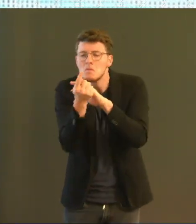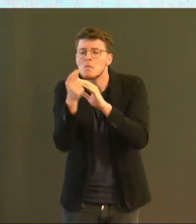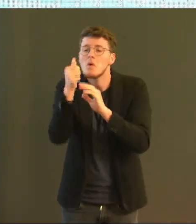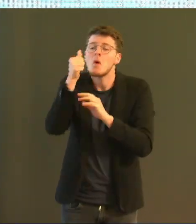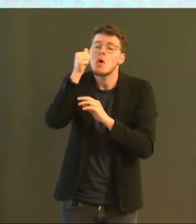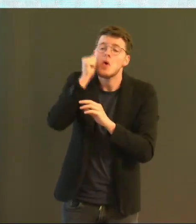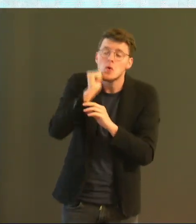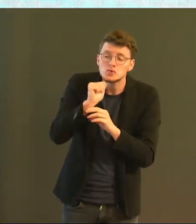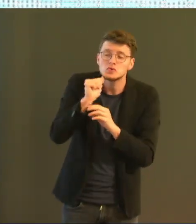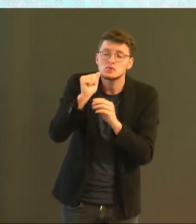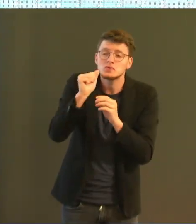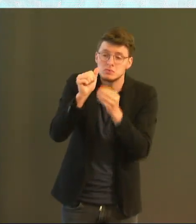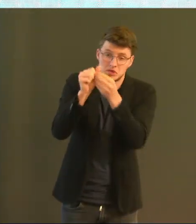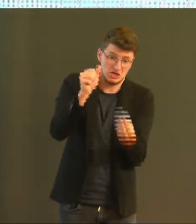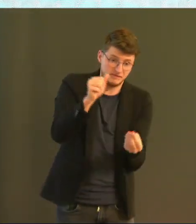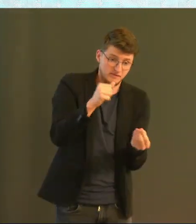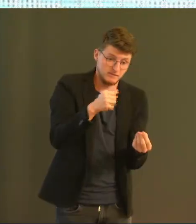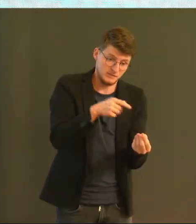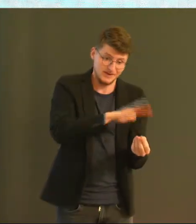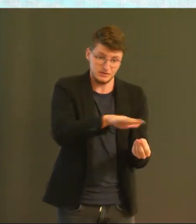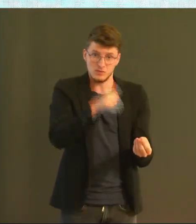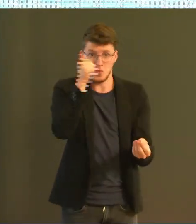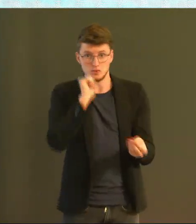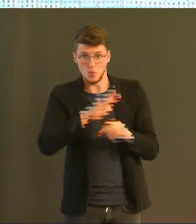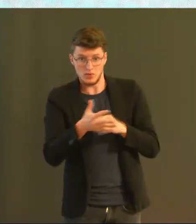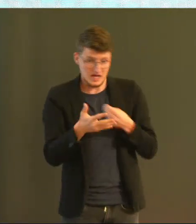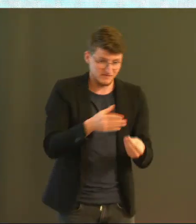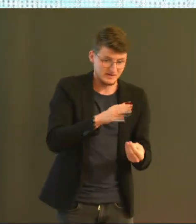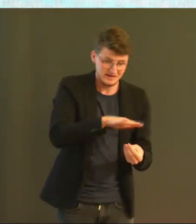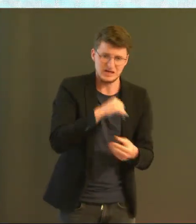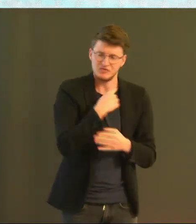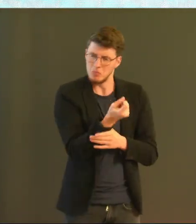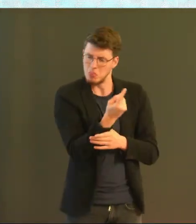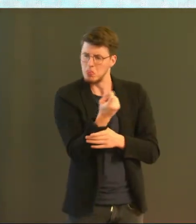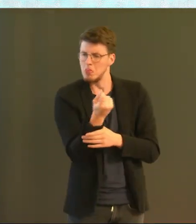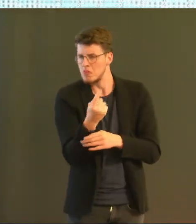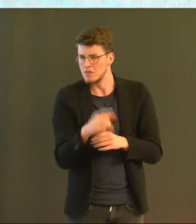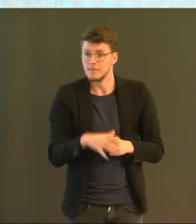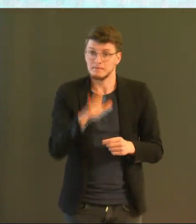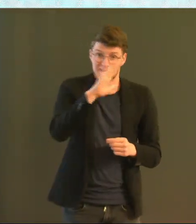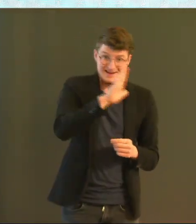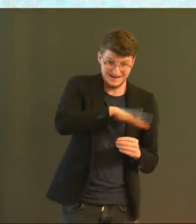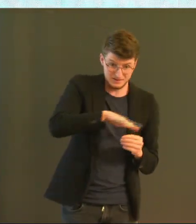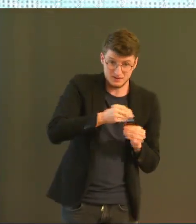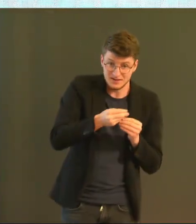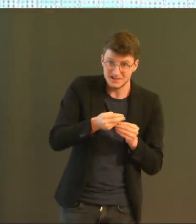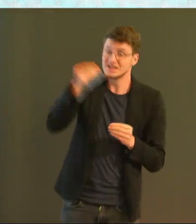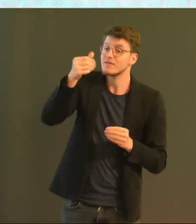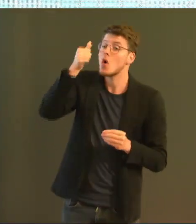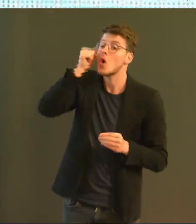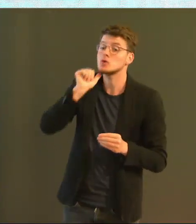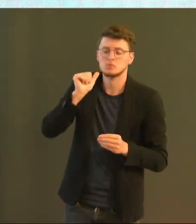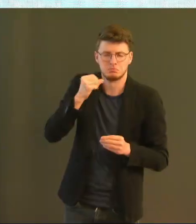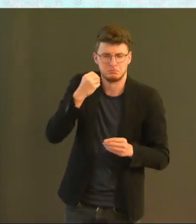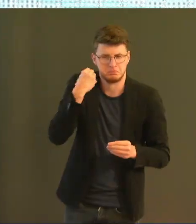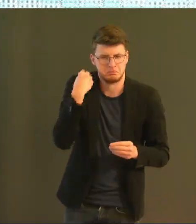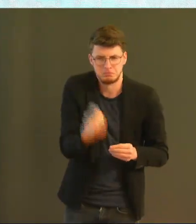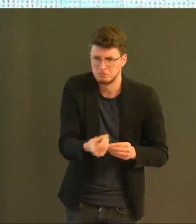kinder magazine et aigle qui reviennent feixes divan kingdom of rust in peace walker